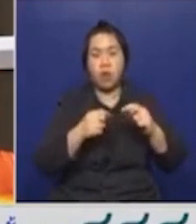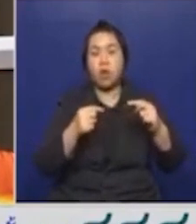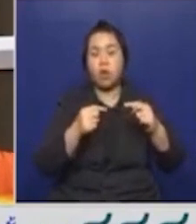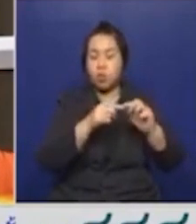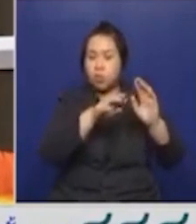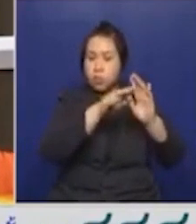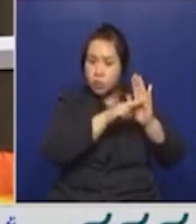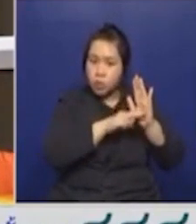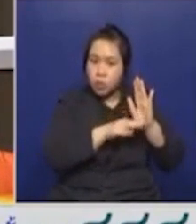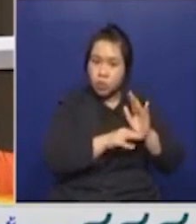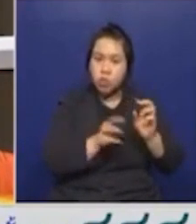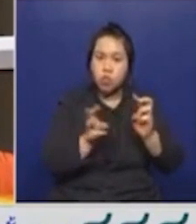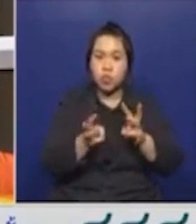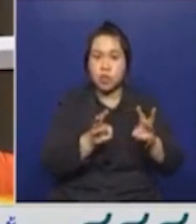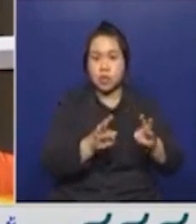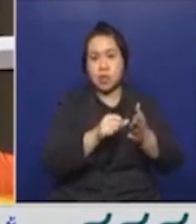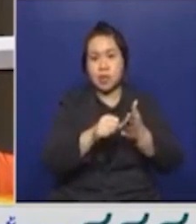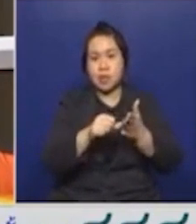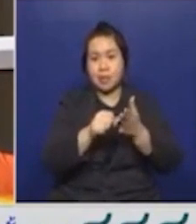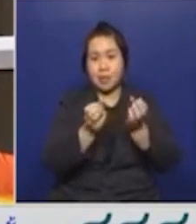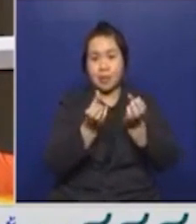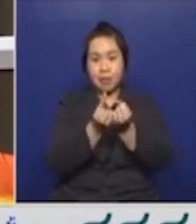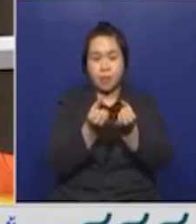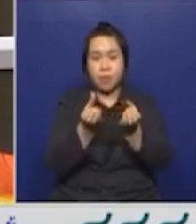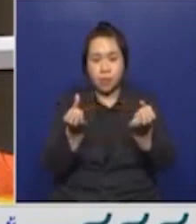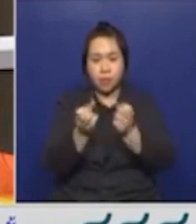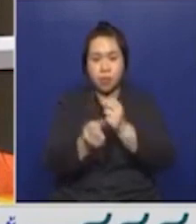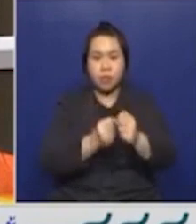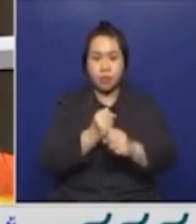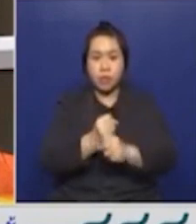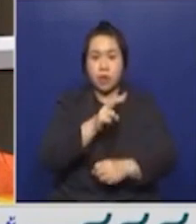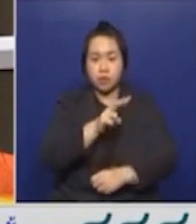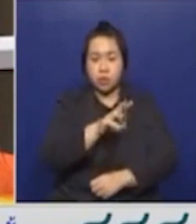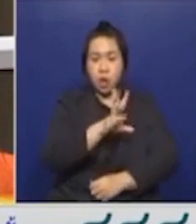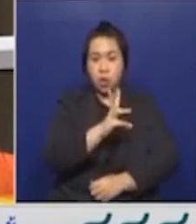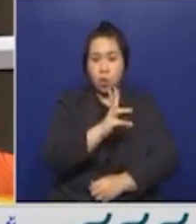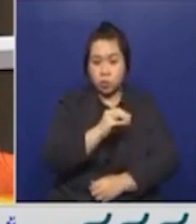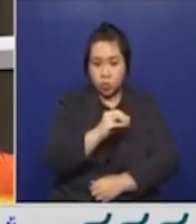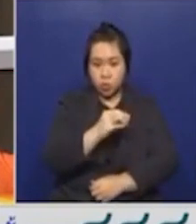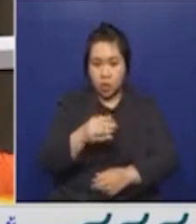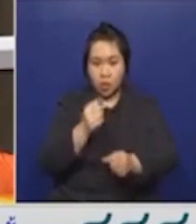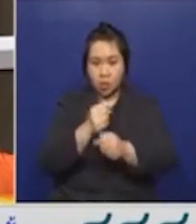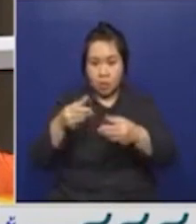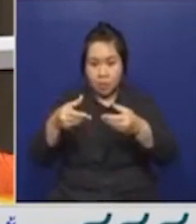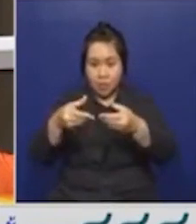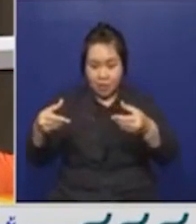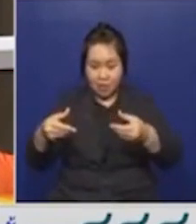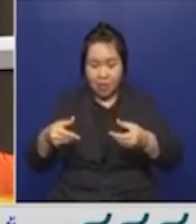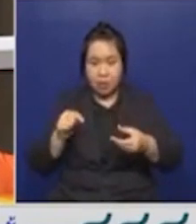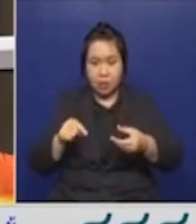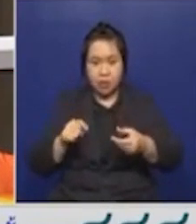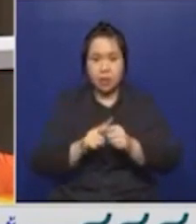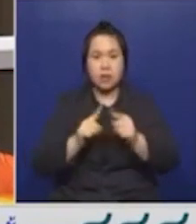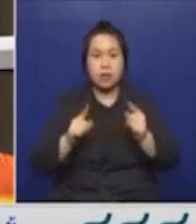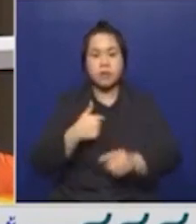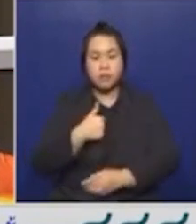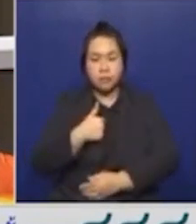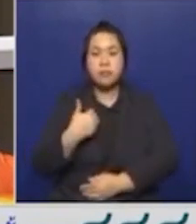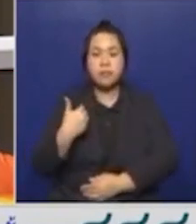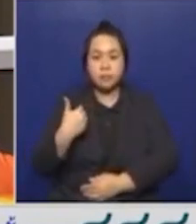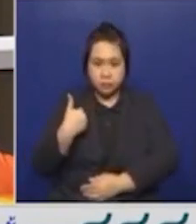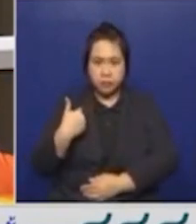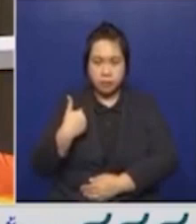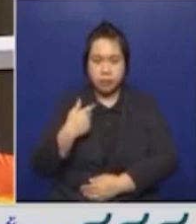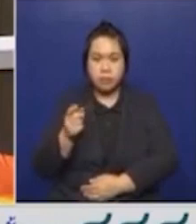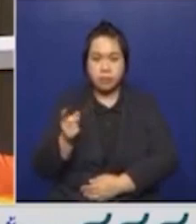เกณฑ์และแนวทางในการแก้ไขรัฐธรรมนูญปี 60นะคะจนออกมาเป็นรายงานฉบับนี้นะคะแต่ดิฉันมีประเด็นอยู่